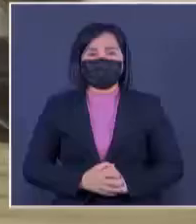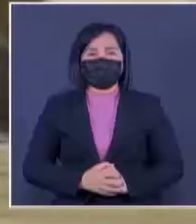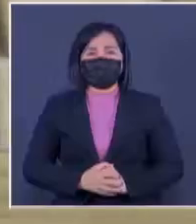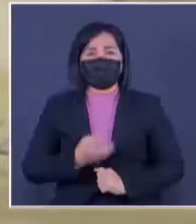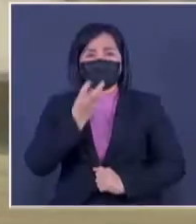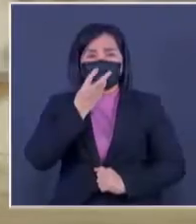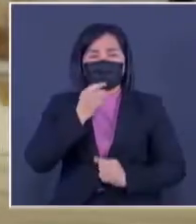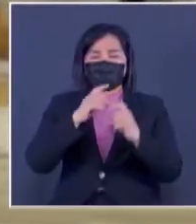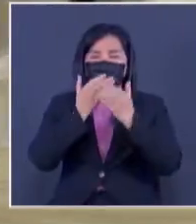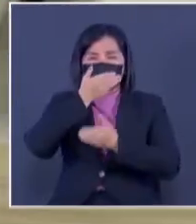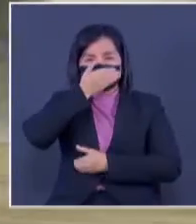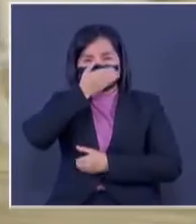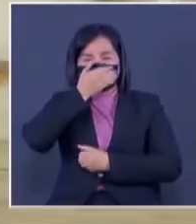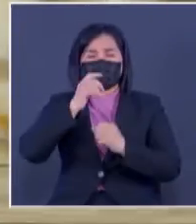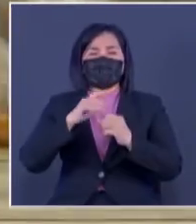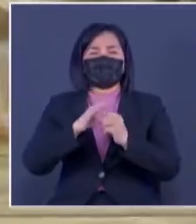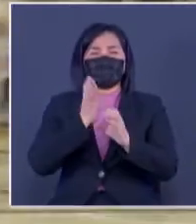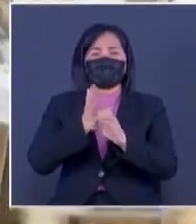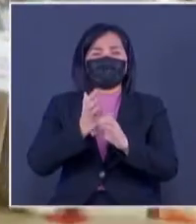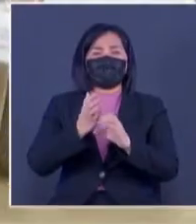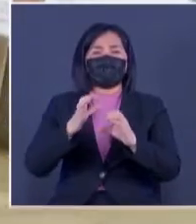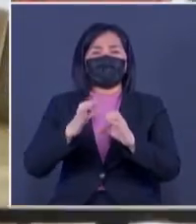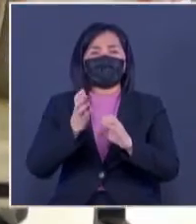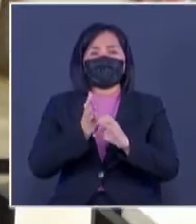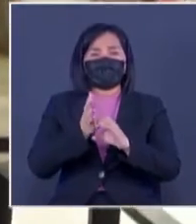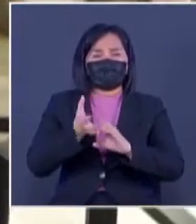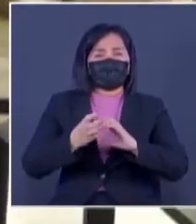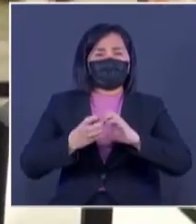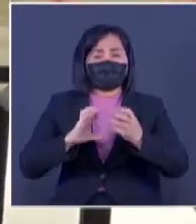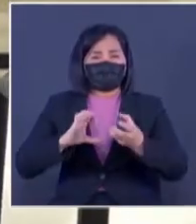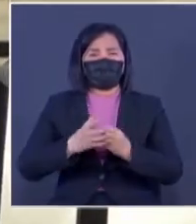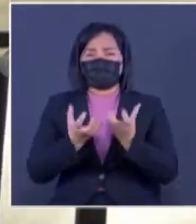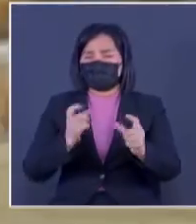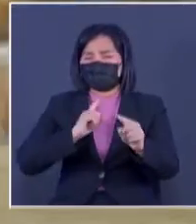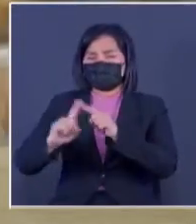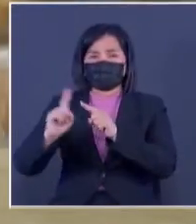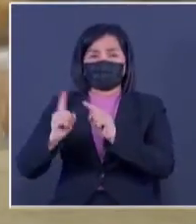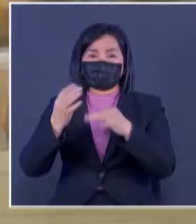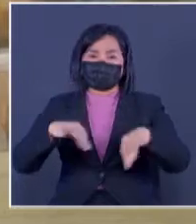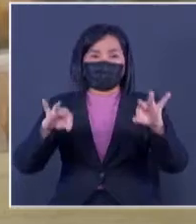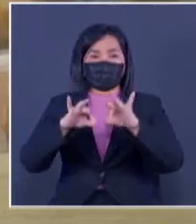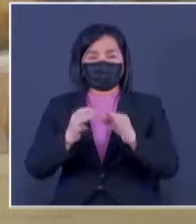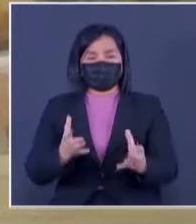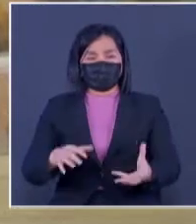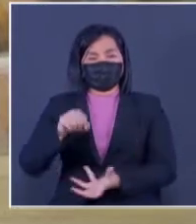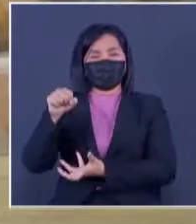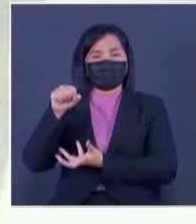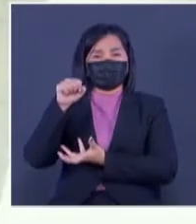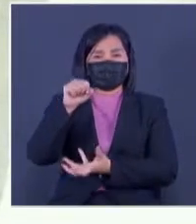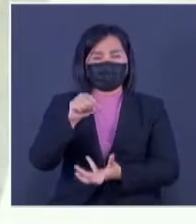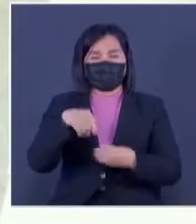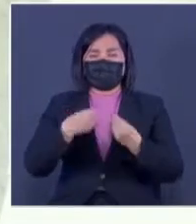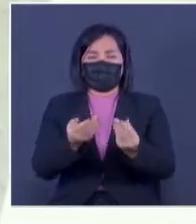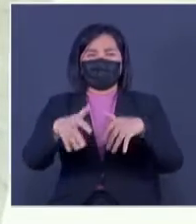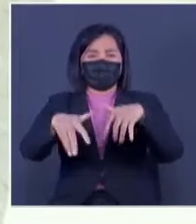ข้าวกล่องหน้ากากอนามัยมังคุดพร้อมด้วยสินค้าอุปโภคบริโภคที่จำเป็นจำนวนมากครับได้ถูกนำมาส่งต่อให้กับชุ